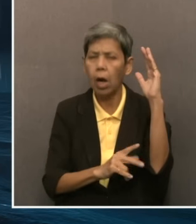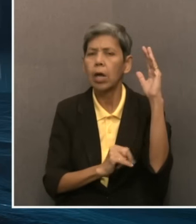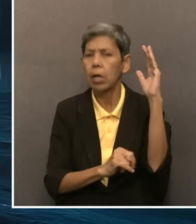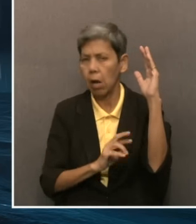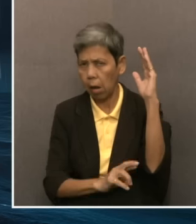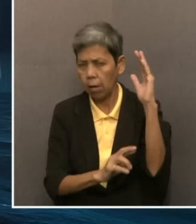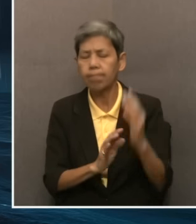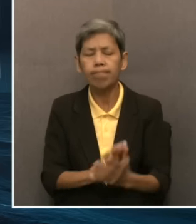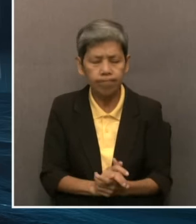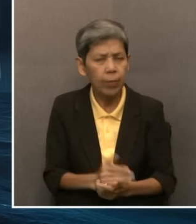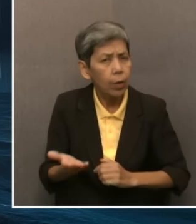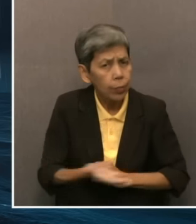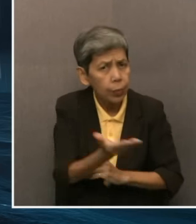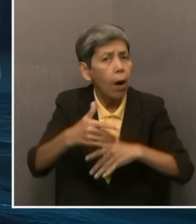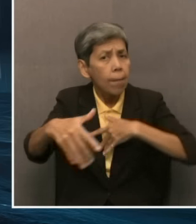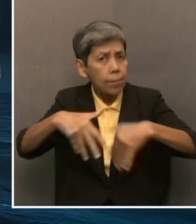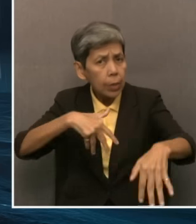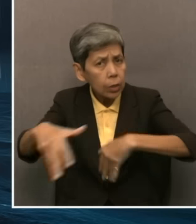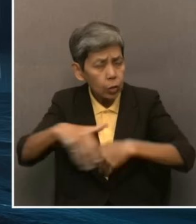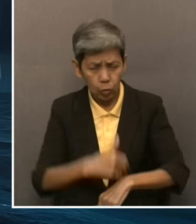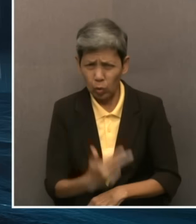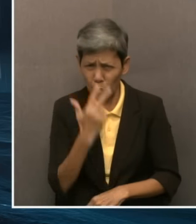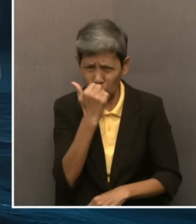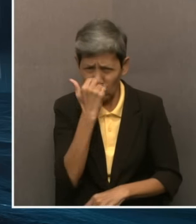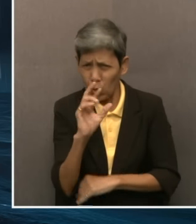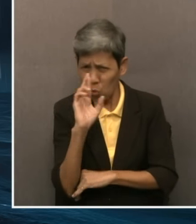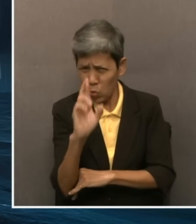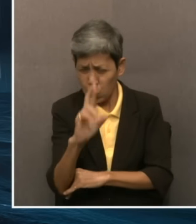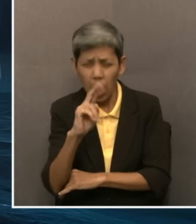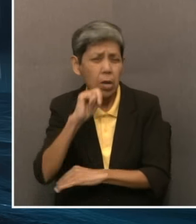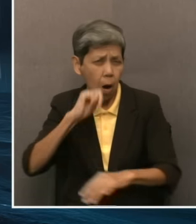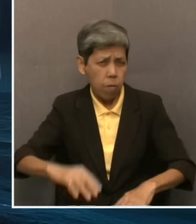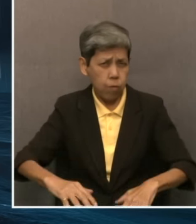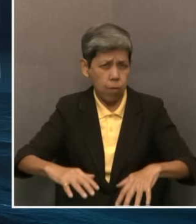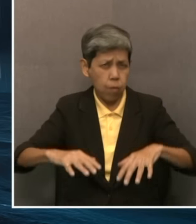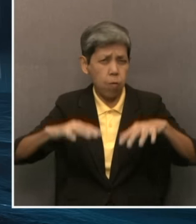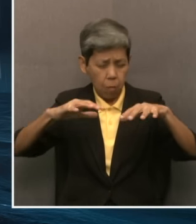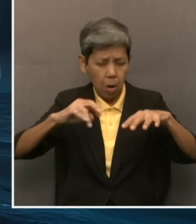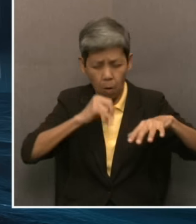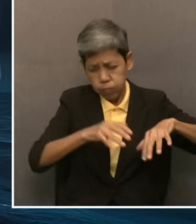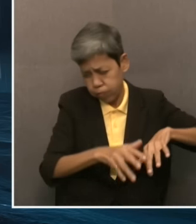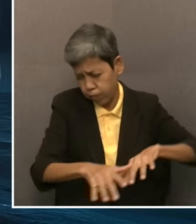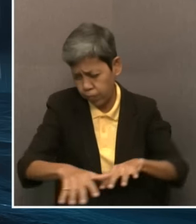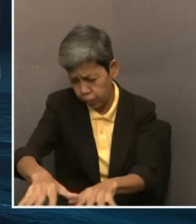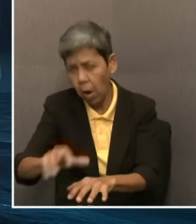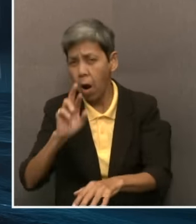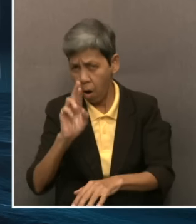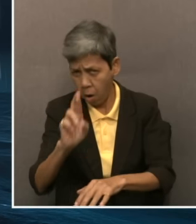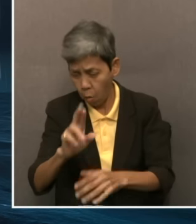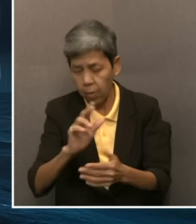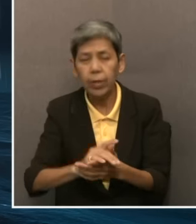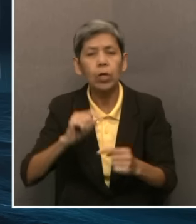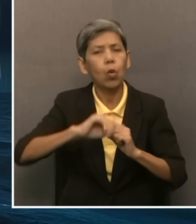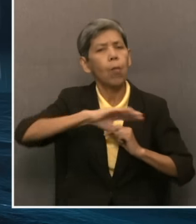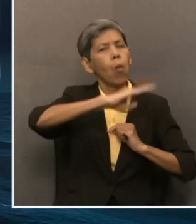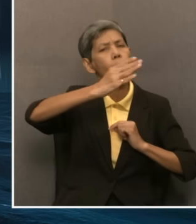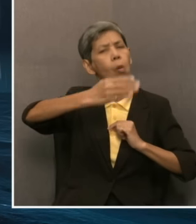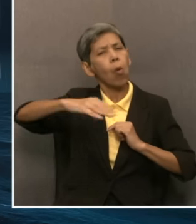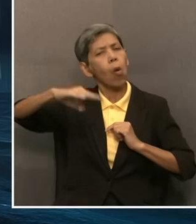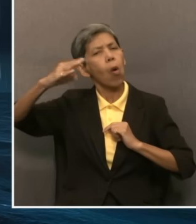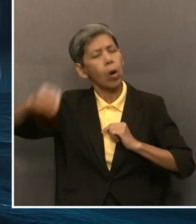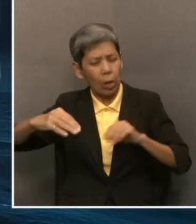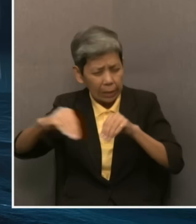าสก็ขอให้ประชาชนระวังอันตรายจากน้ำท่วมฉับพลันและน้ำป่าไหลหลากโดยเฉพาะพื้นที่ลาดเชิงเขา